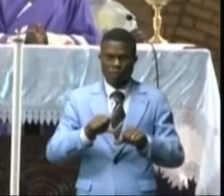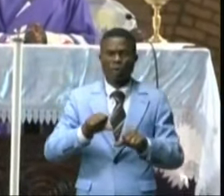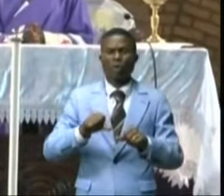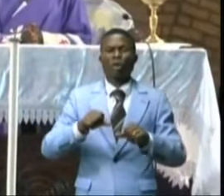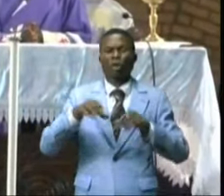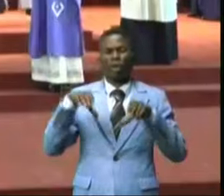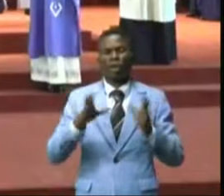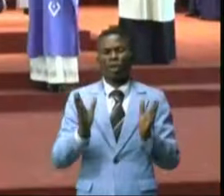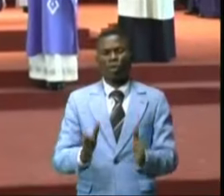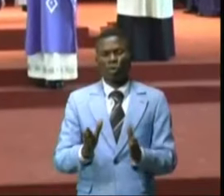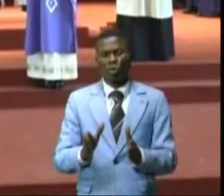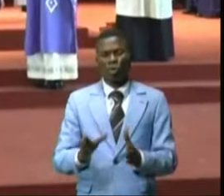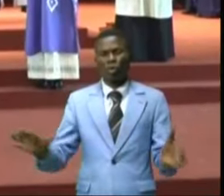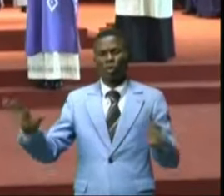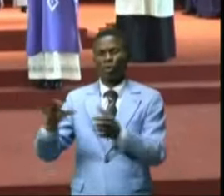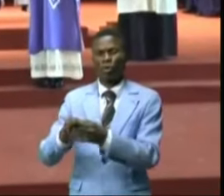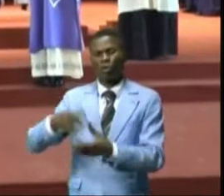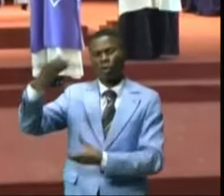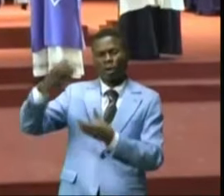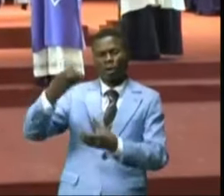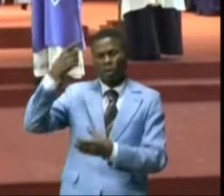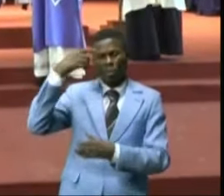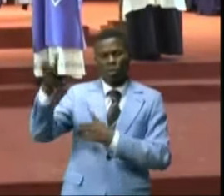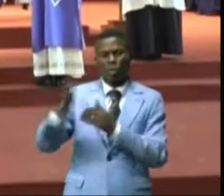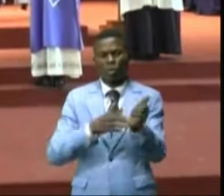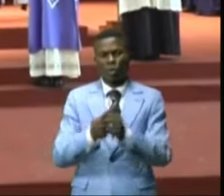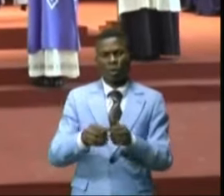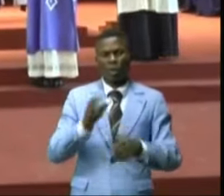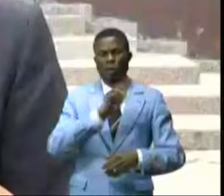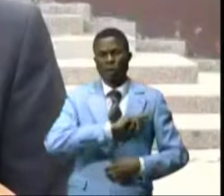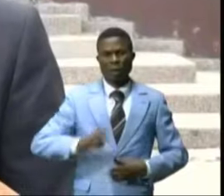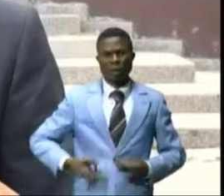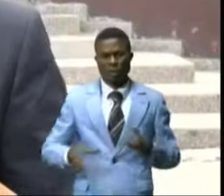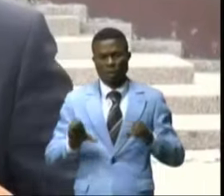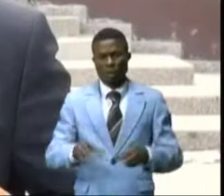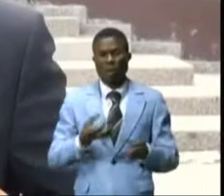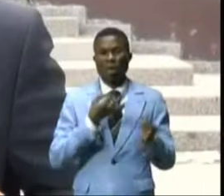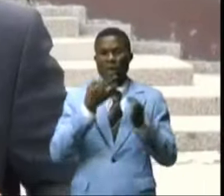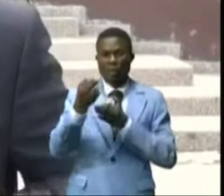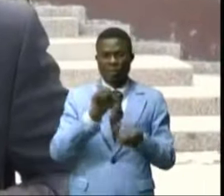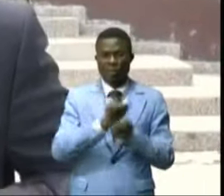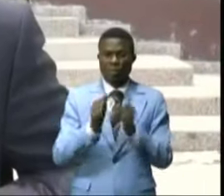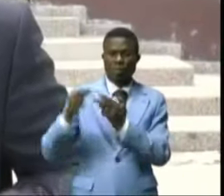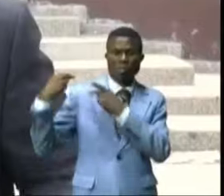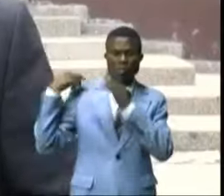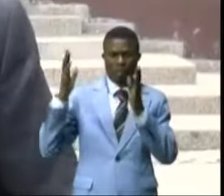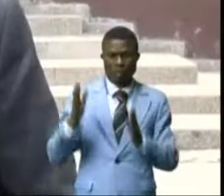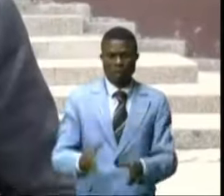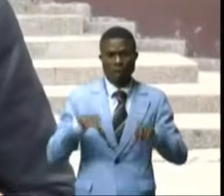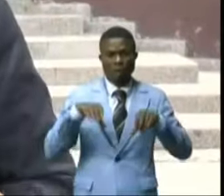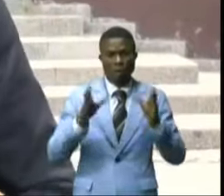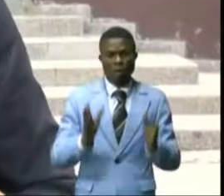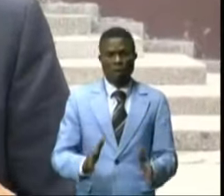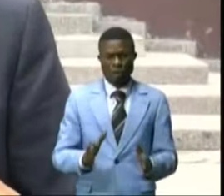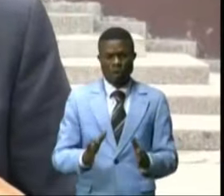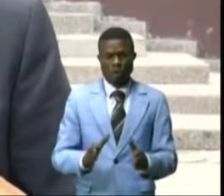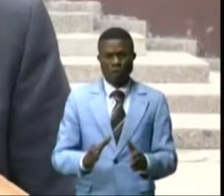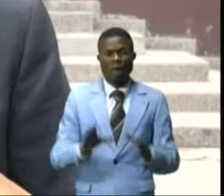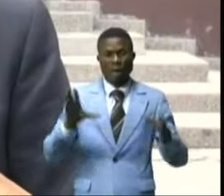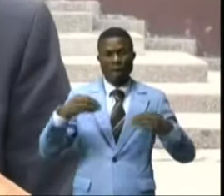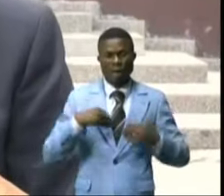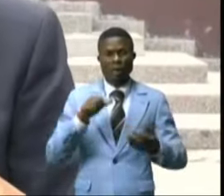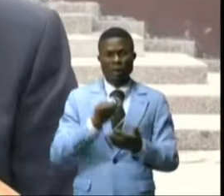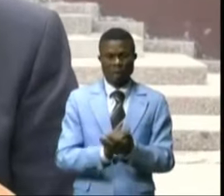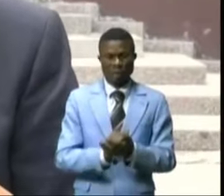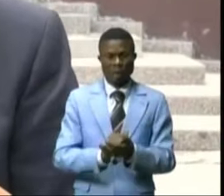l'ennemi pour déstabiliser la République démocratique du Congo. Il est revenu sur la responsabilité qui est congolaise de nous assumer. Et je crois que